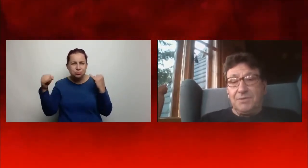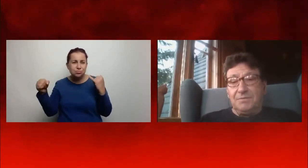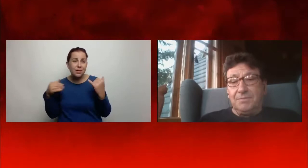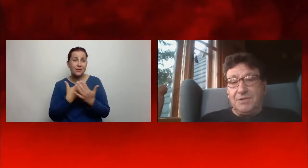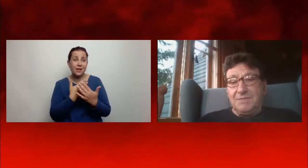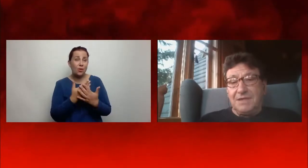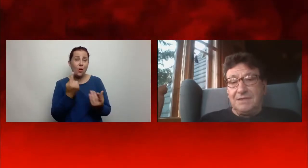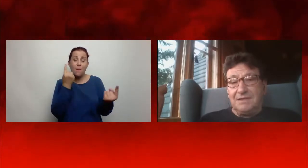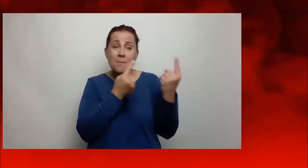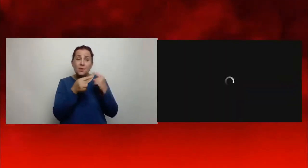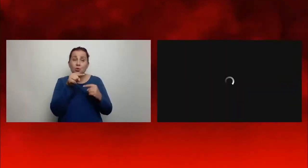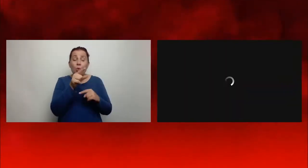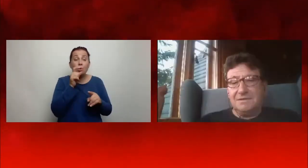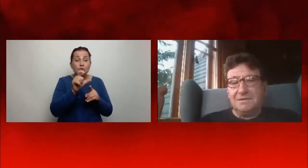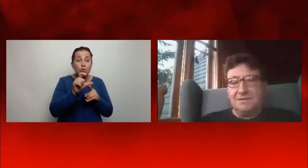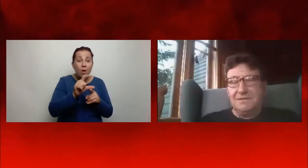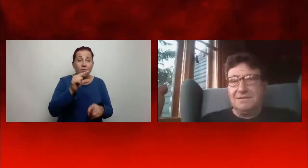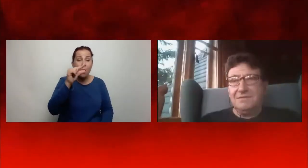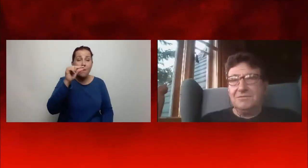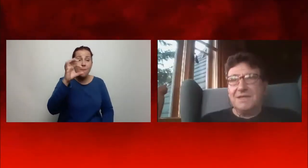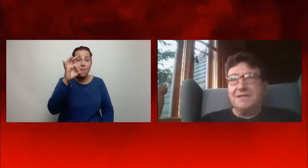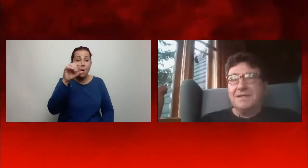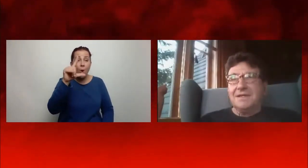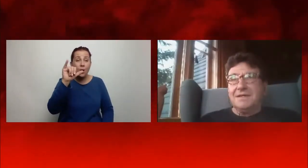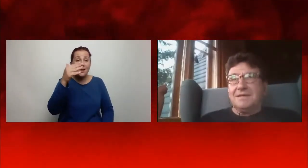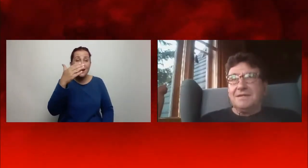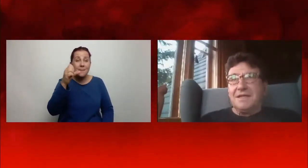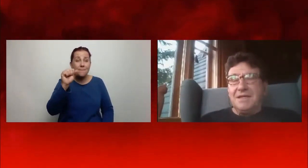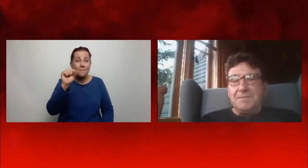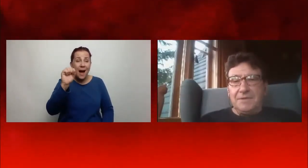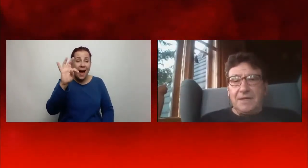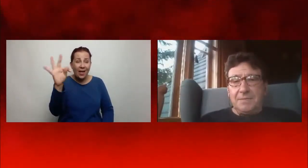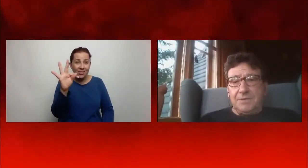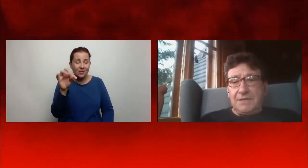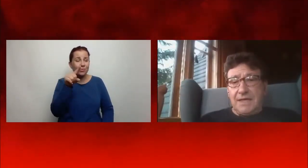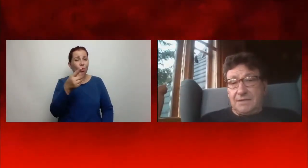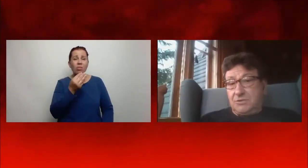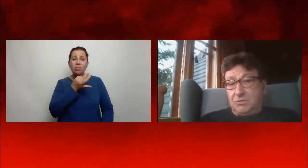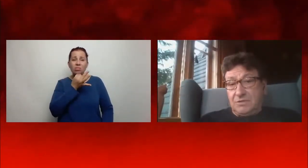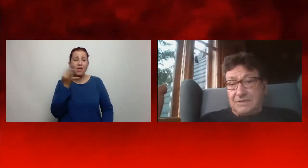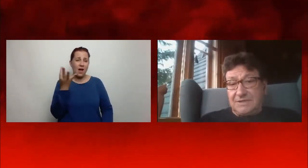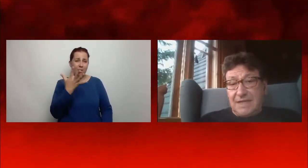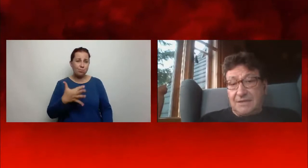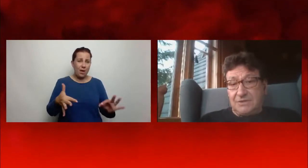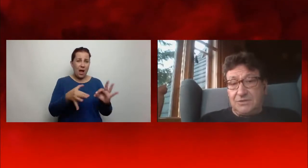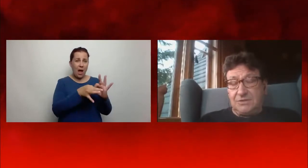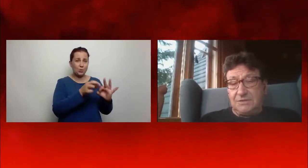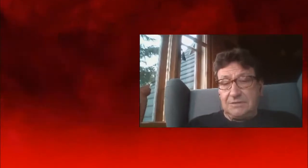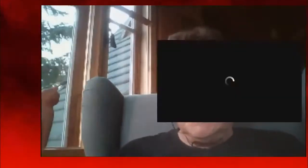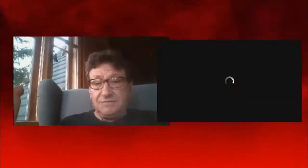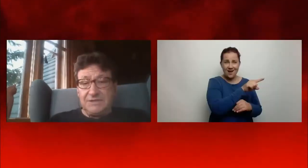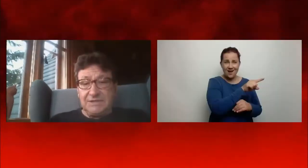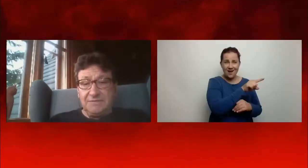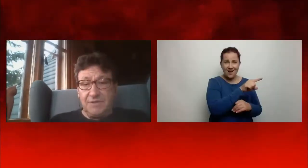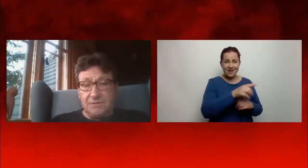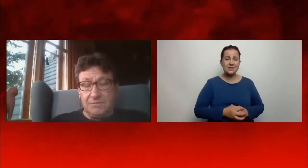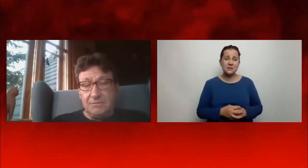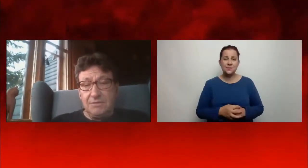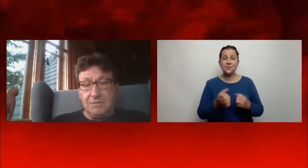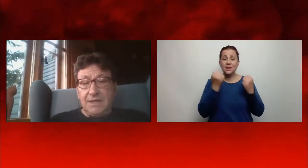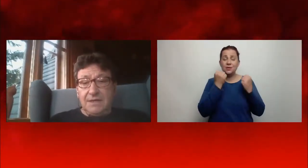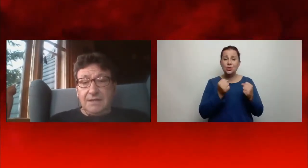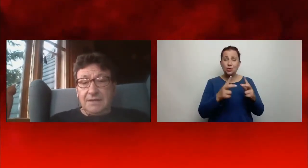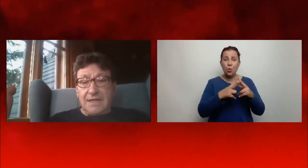słowo polimat tutaj najlepiej oddaje. I trudno znaleźć w XX